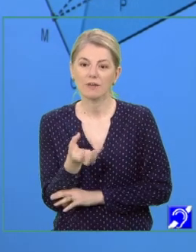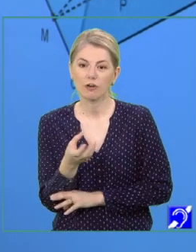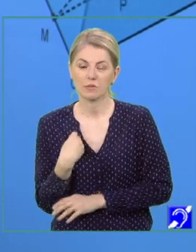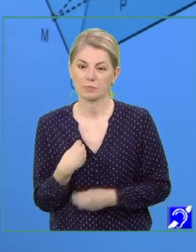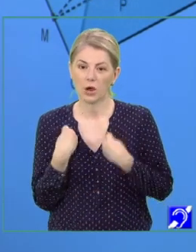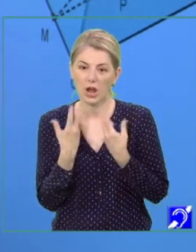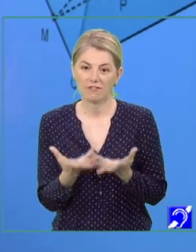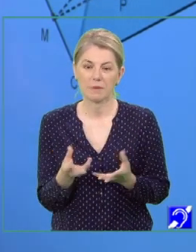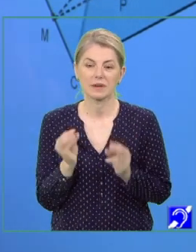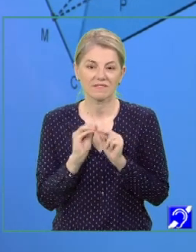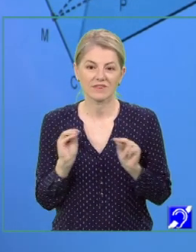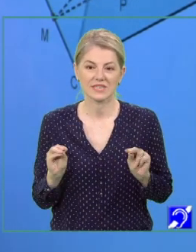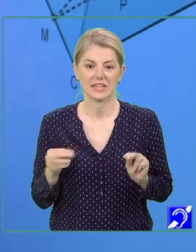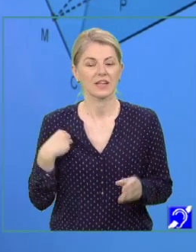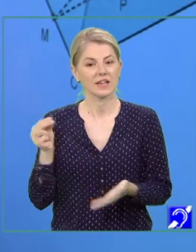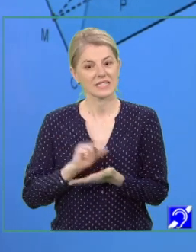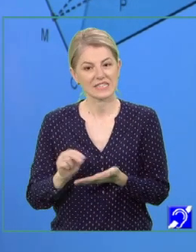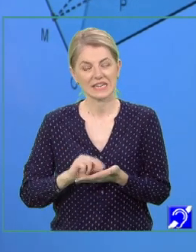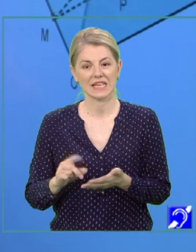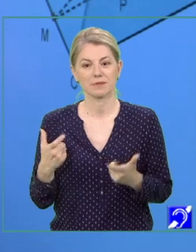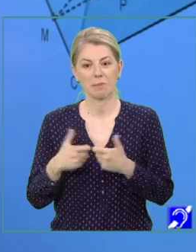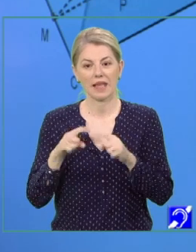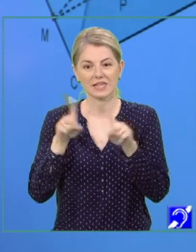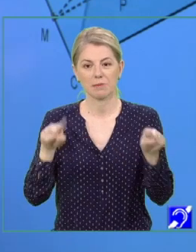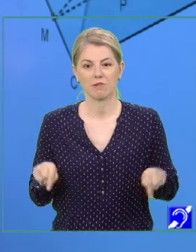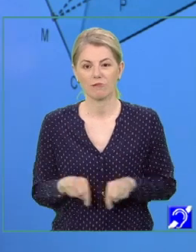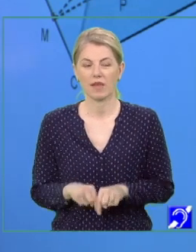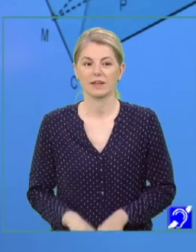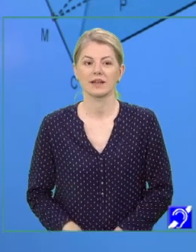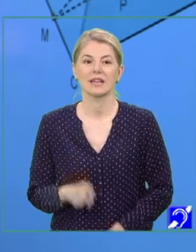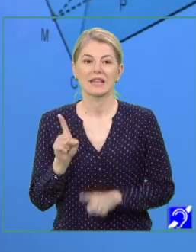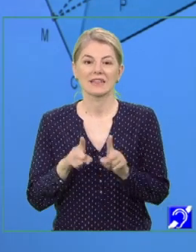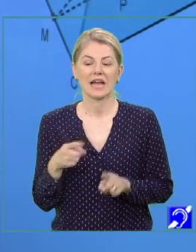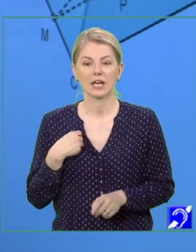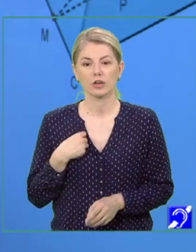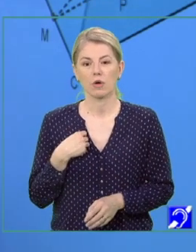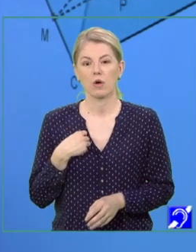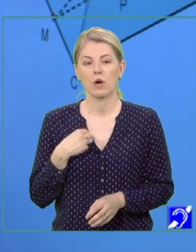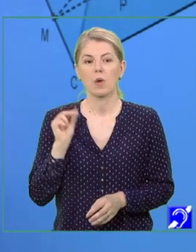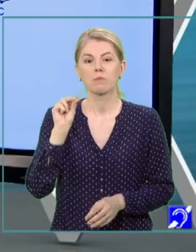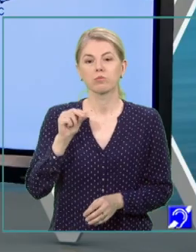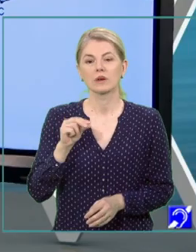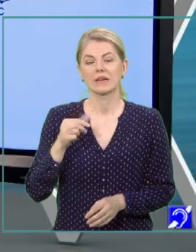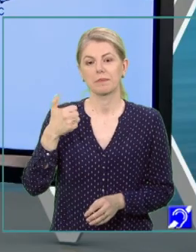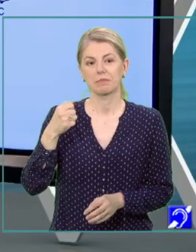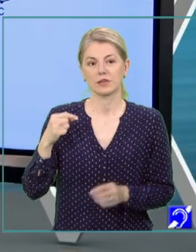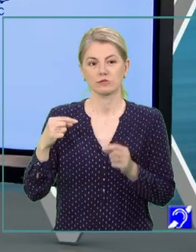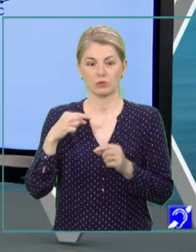care eu vă recomand să-l scrieți la evaluarea națională. Vedeți? Dacă eu țin creionul așa, în felul